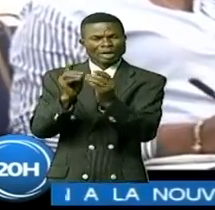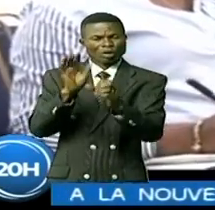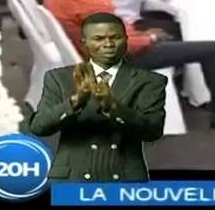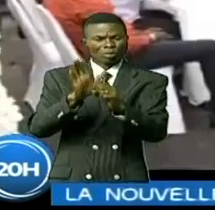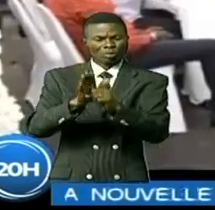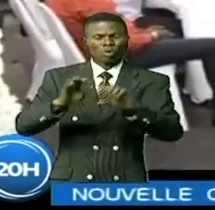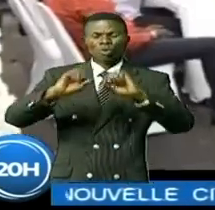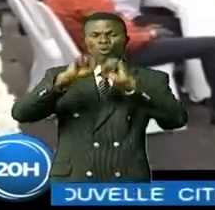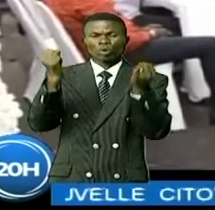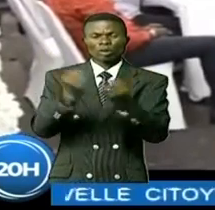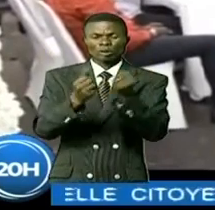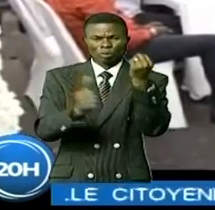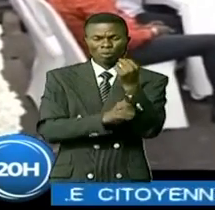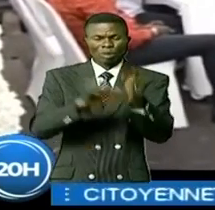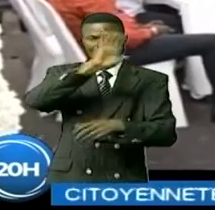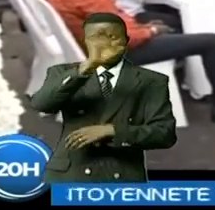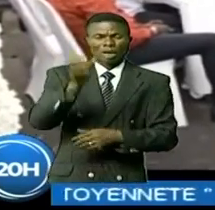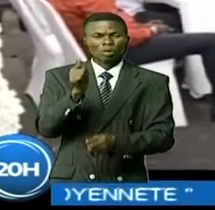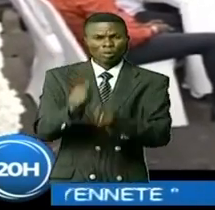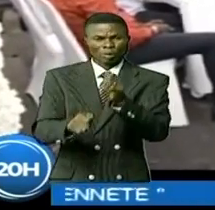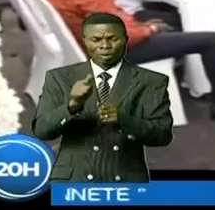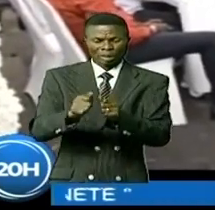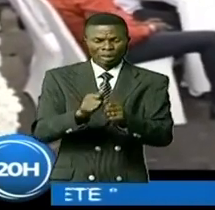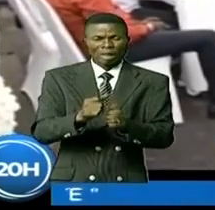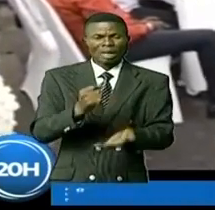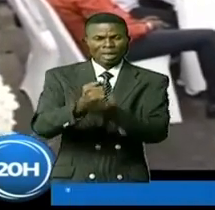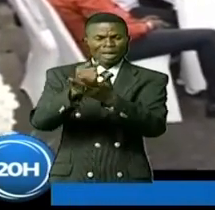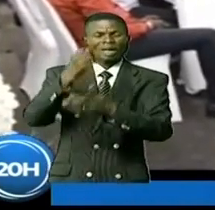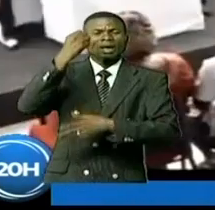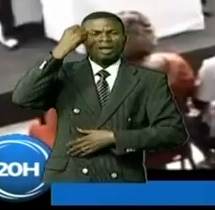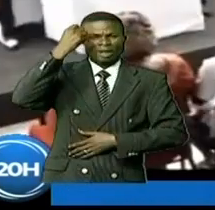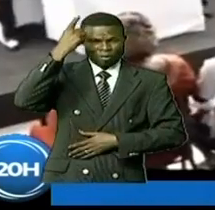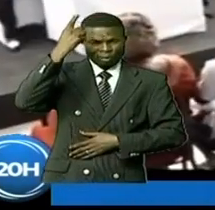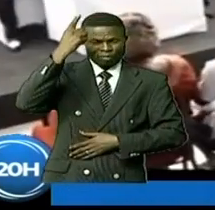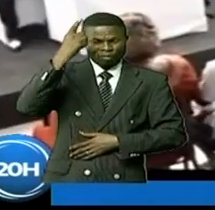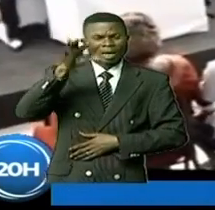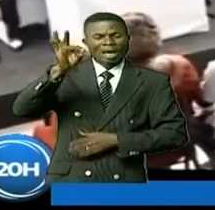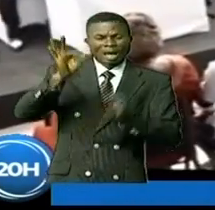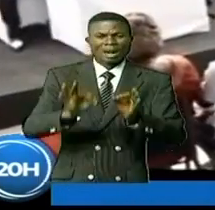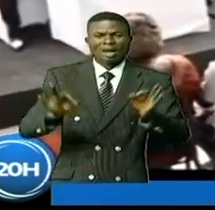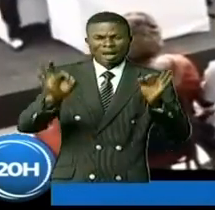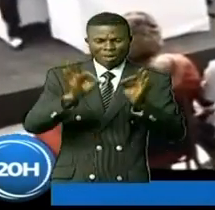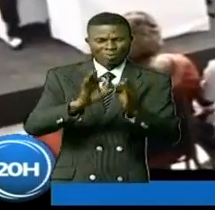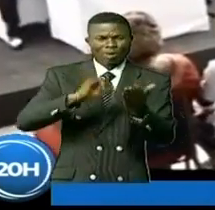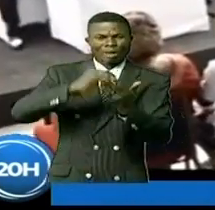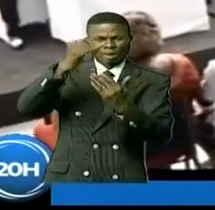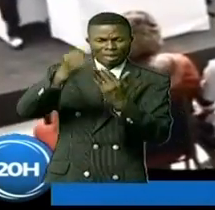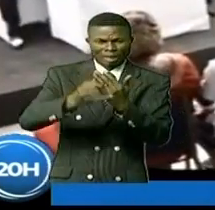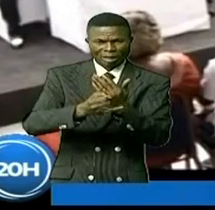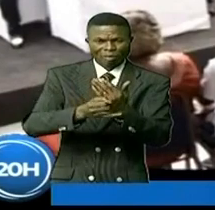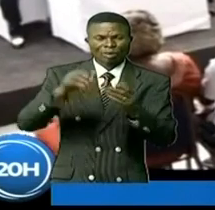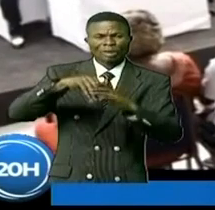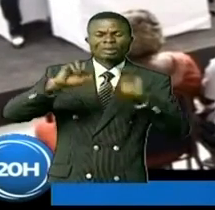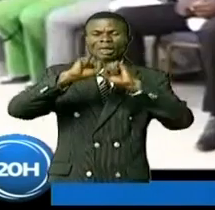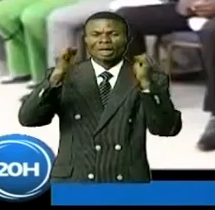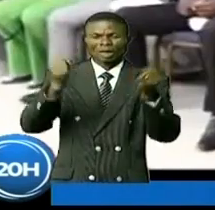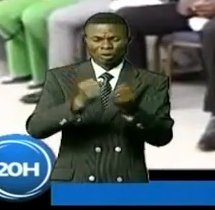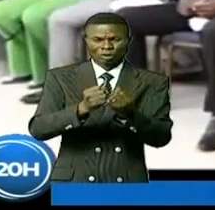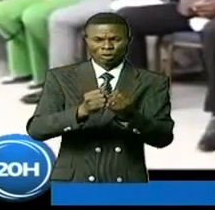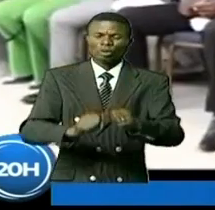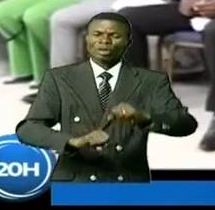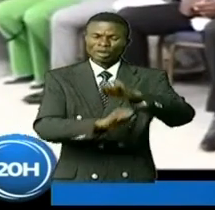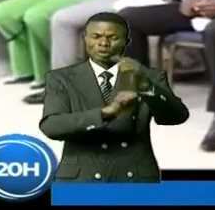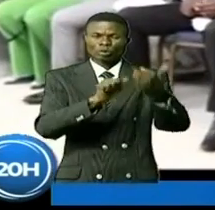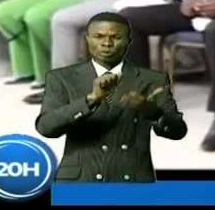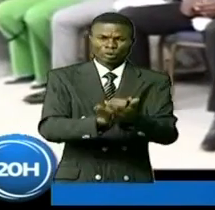sociales de cette commune. Question de les amener à comprendre les bien fondés de ces projets à l'impact social visible et les soutenir.